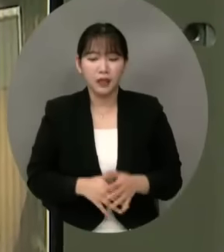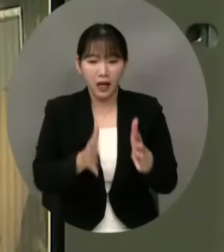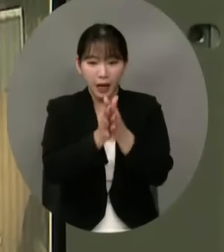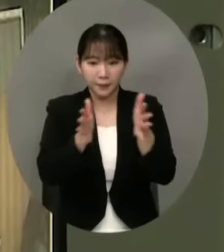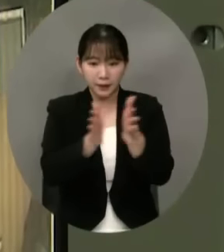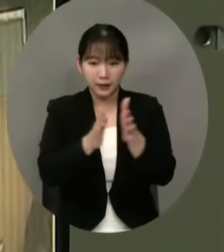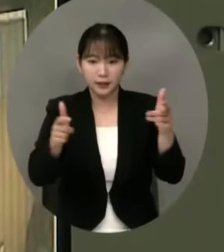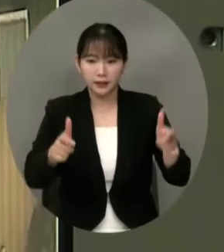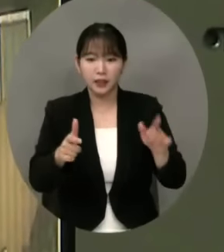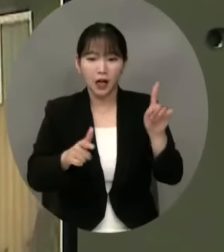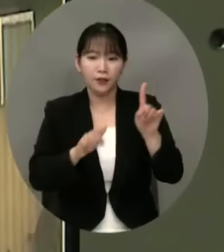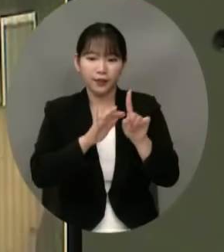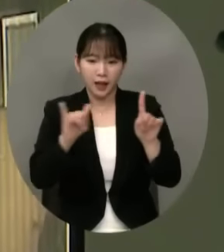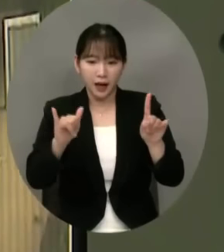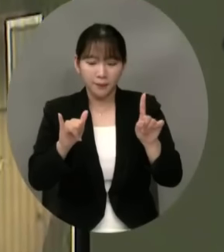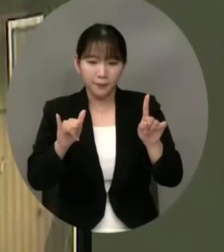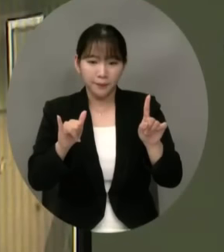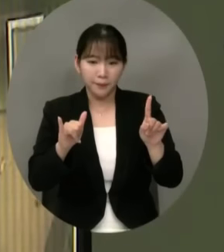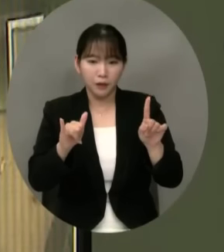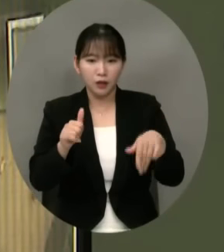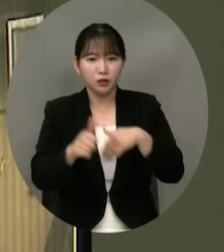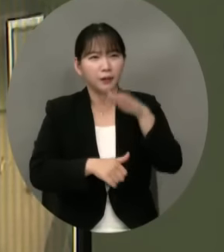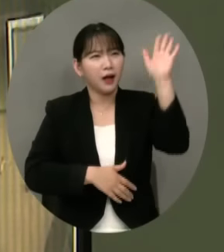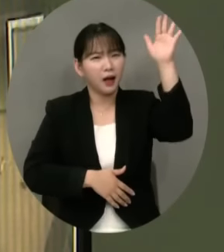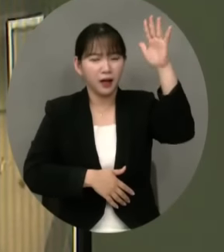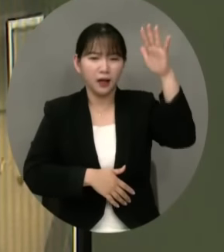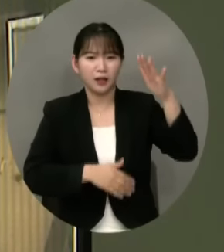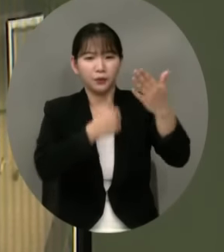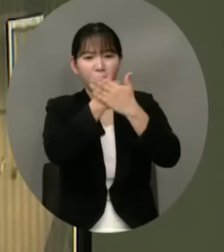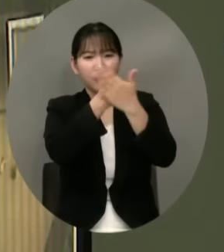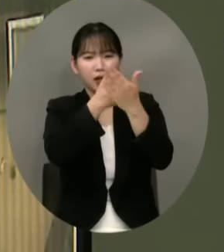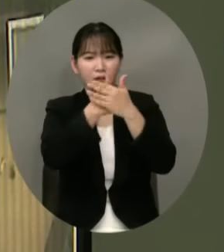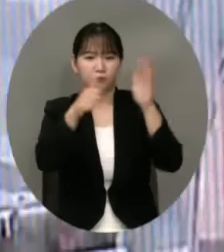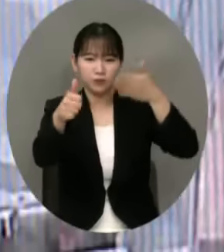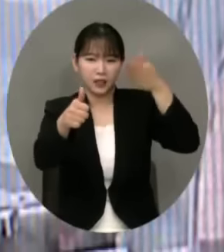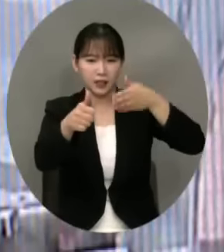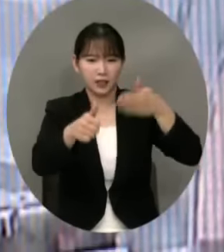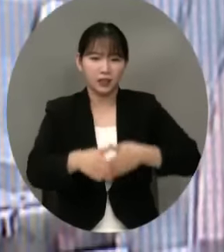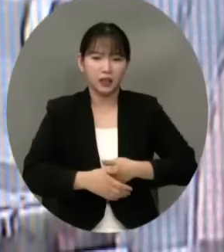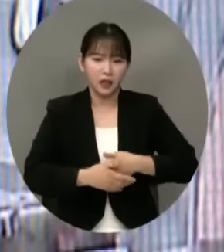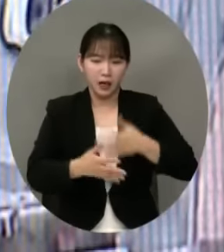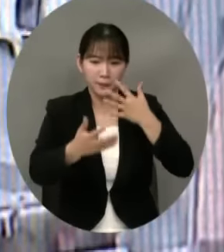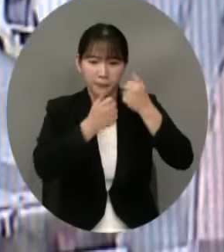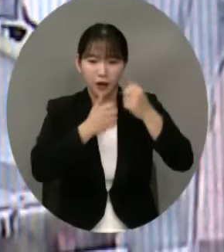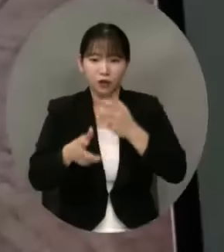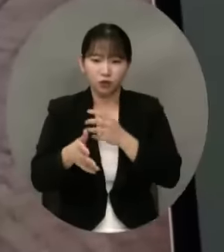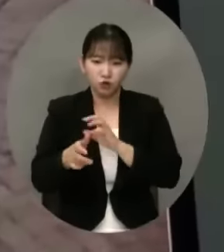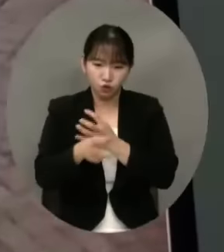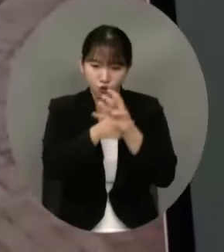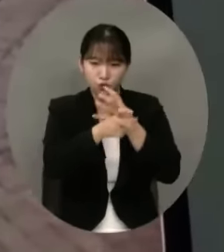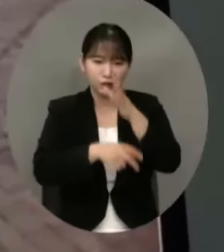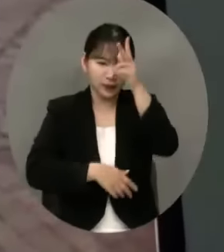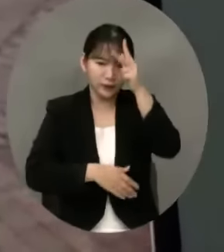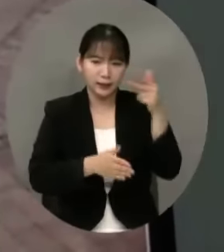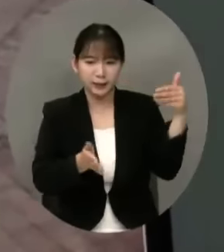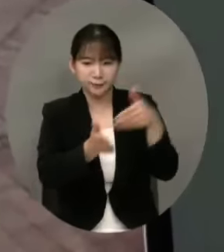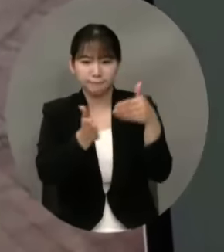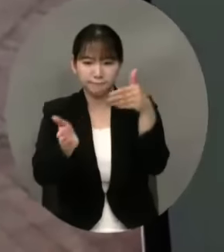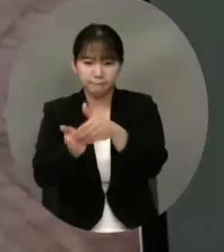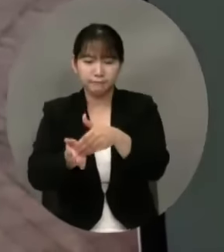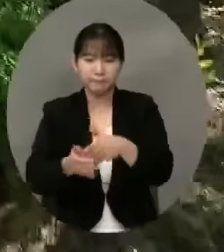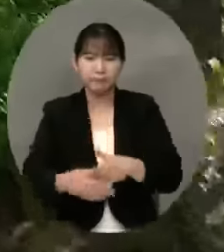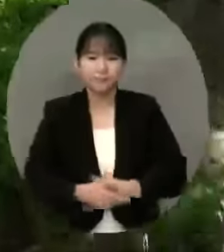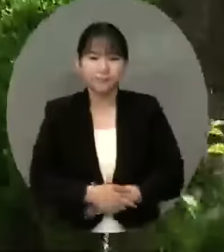아파트 단지에서 한 사람이 주위에 다급한 손짓으로 도움을 요청합니다. 곧바로 구급차와 경찰차도 현장에